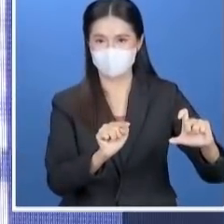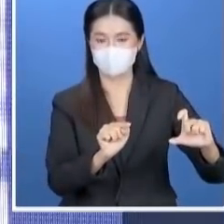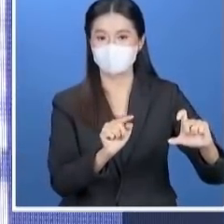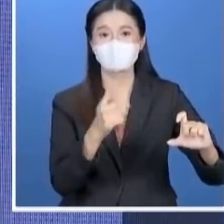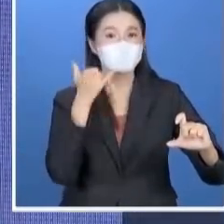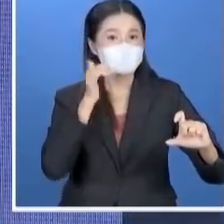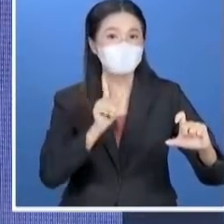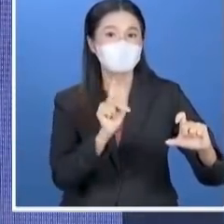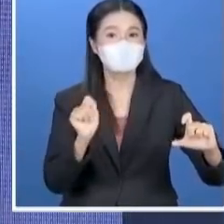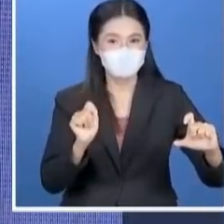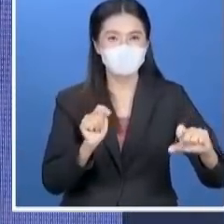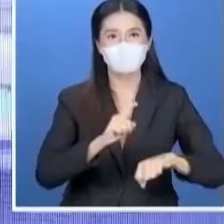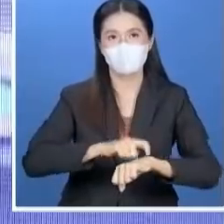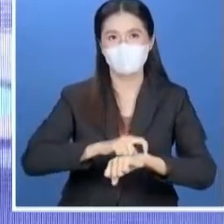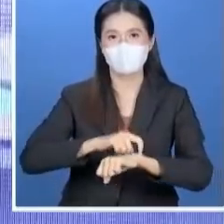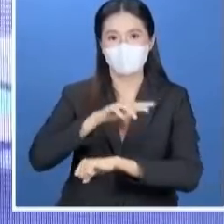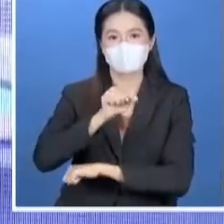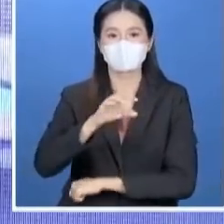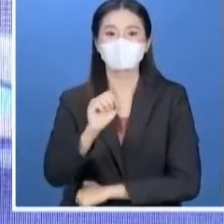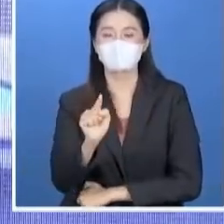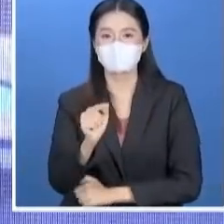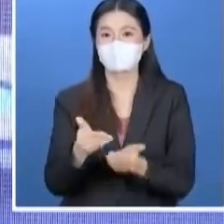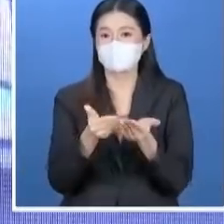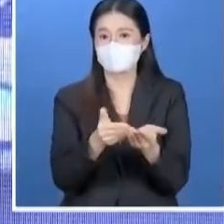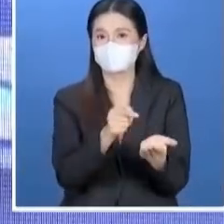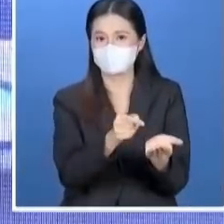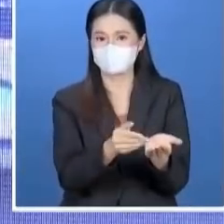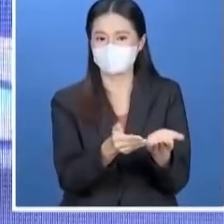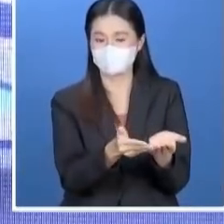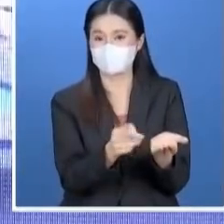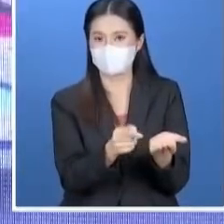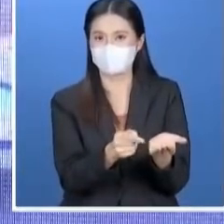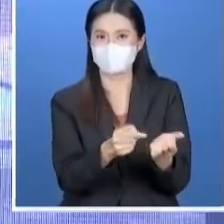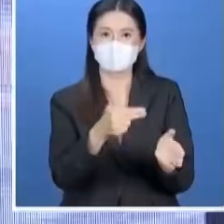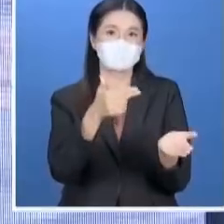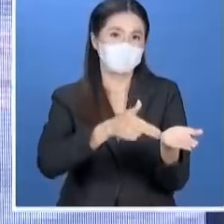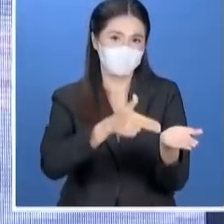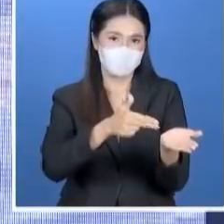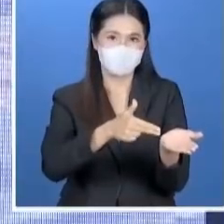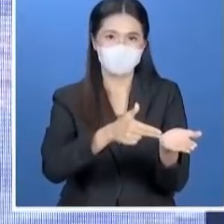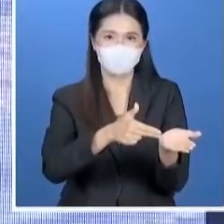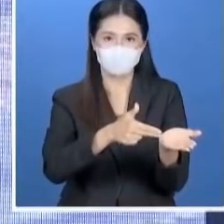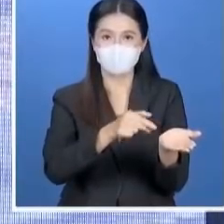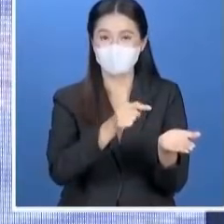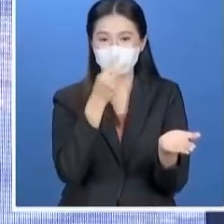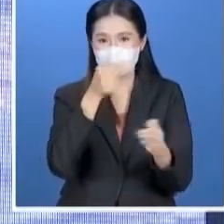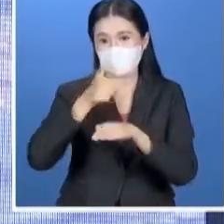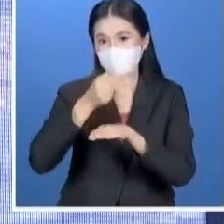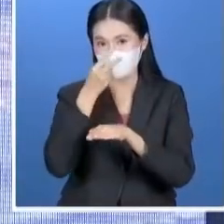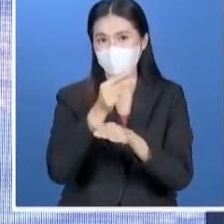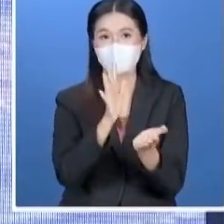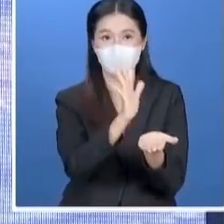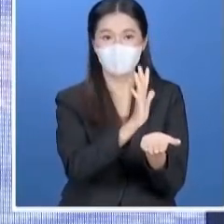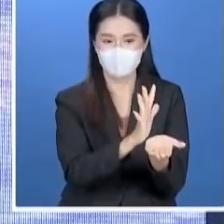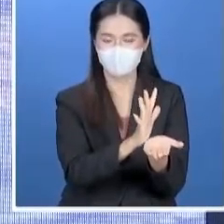นั้นเวลา 17:01 เรือได้มาจอดเทียบท่าบาละไมเพื่อเติมน้ำมันโดยปรากฏภาพจากกล้องวงจรปิดทั้ง5ค